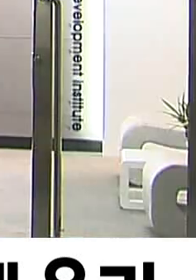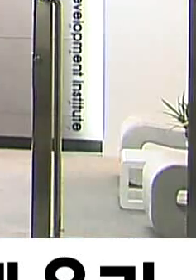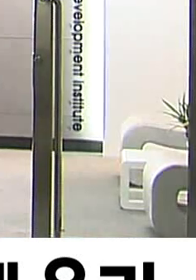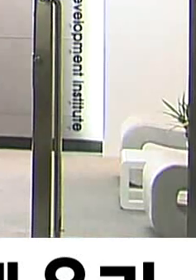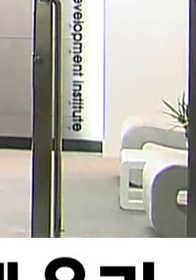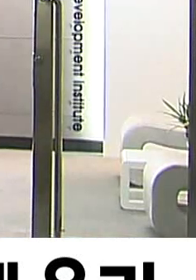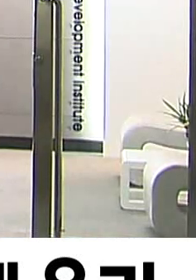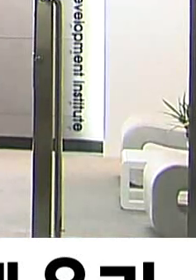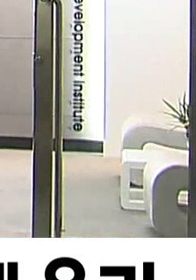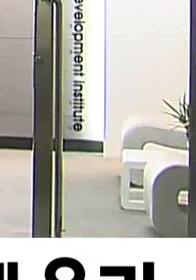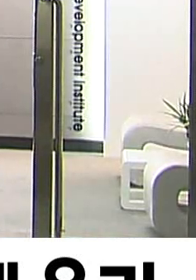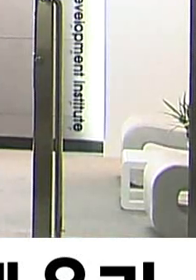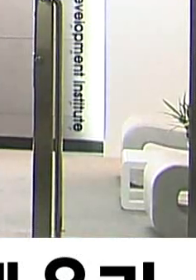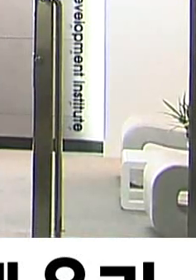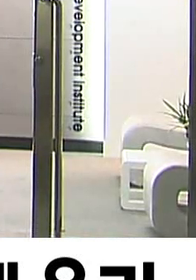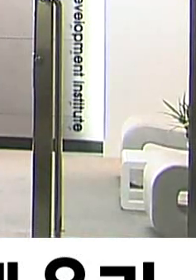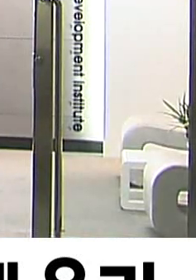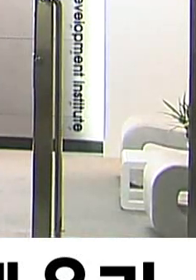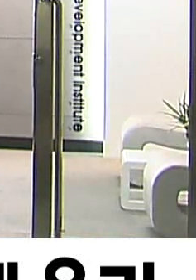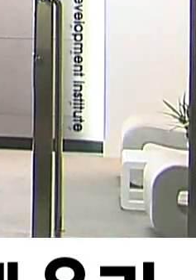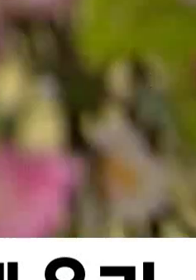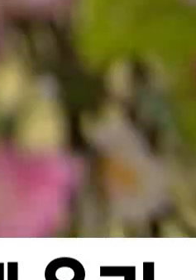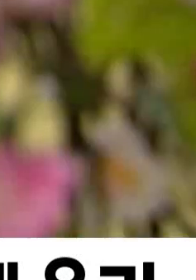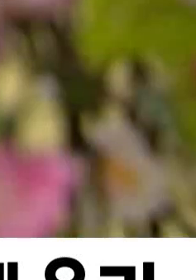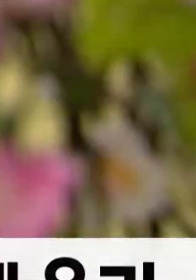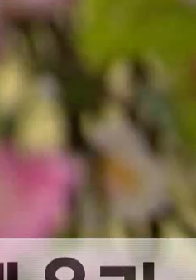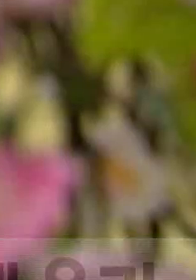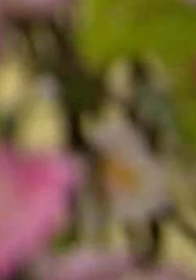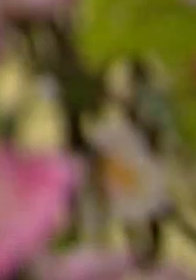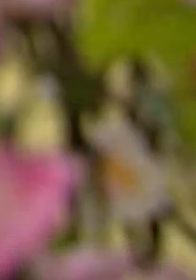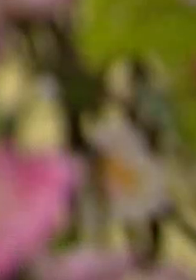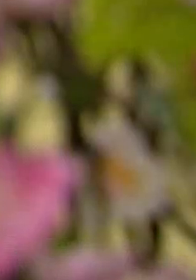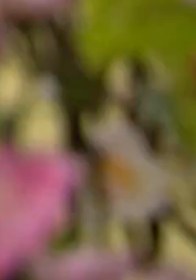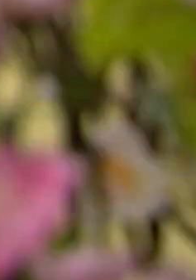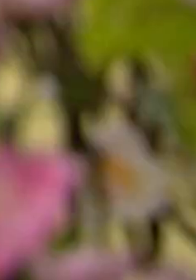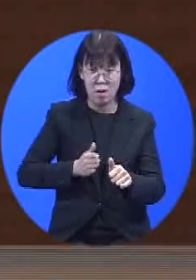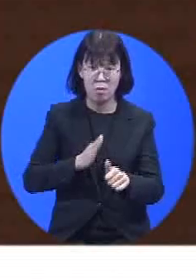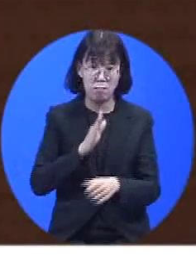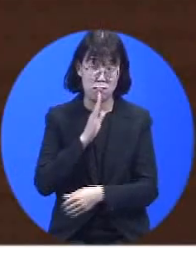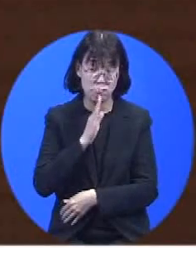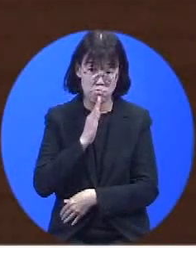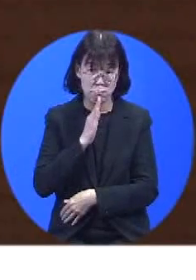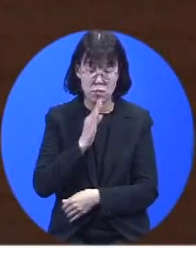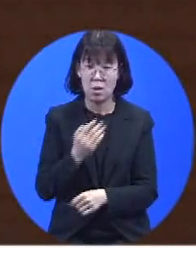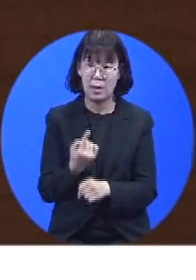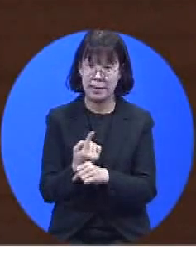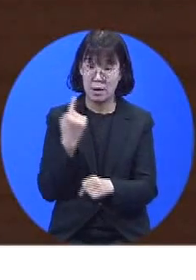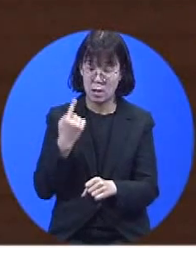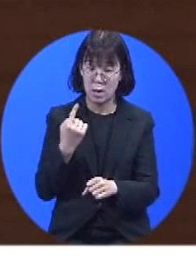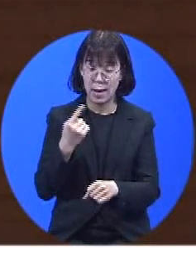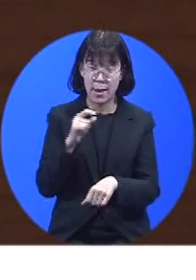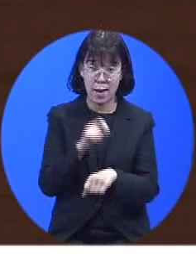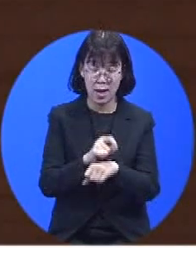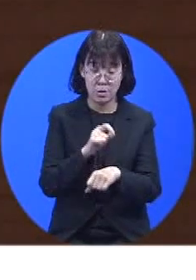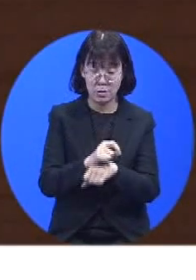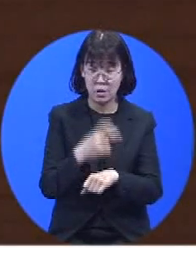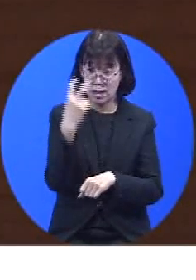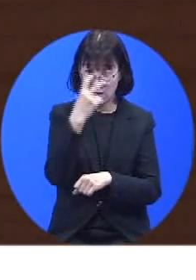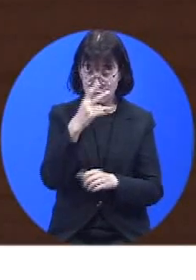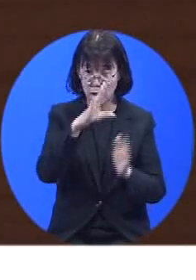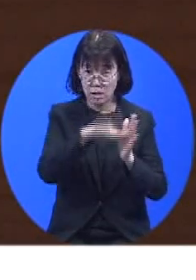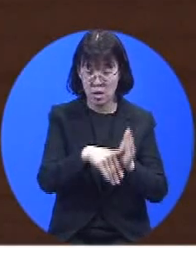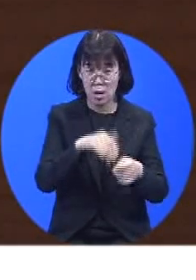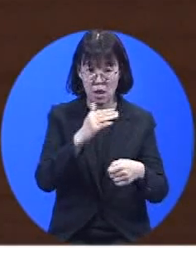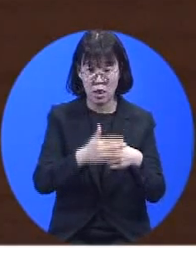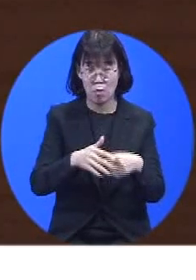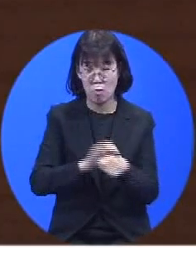있는 대구 경북 연구원 문제는 또다시 도마 위에 올랐습니다. 지난해 행정 사무감사에서 대구